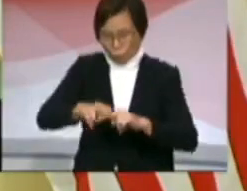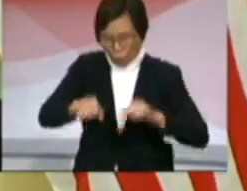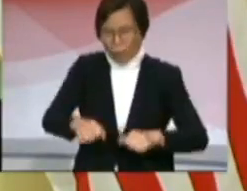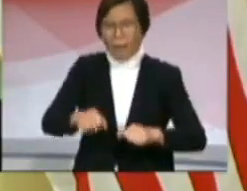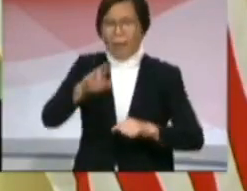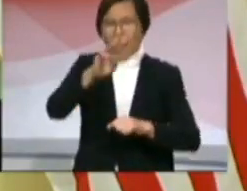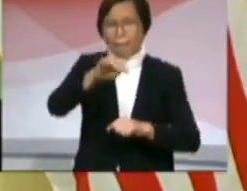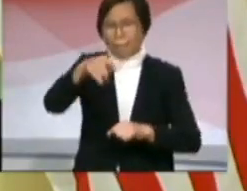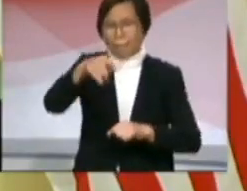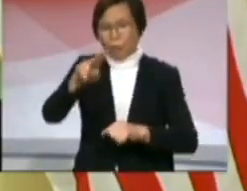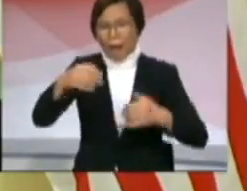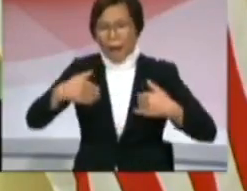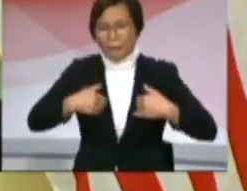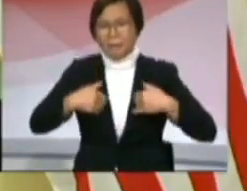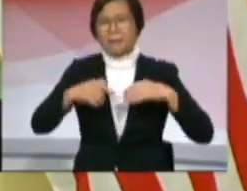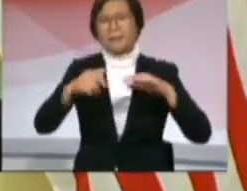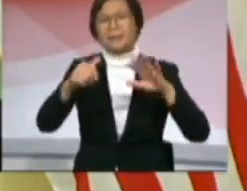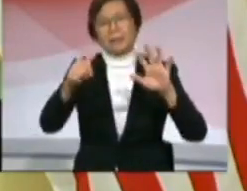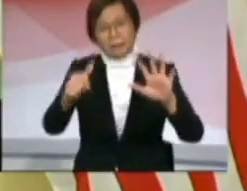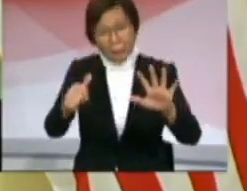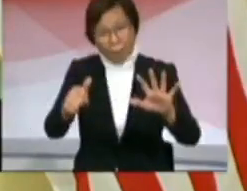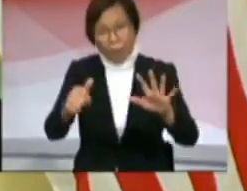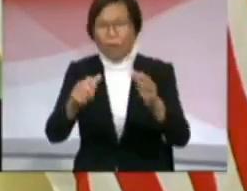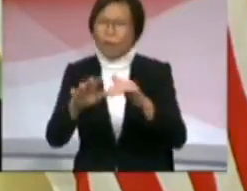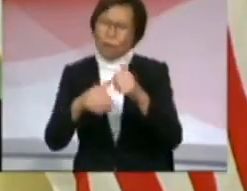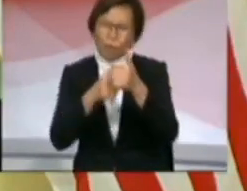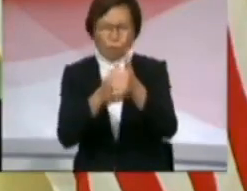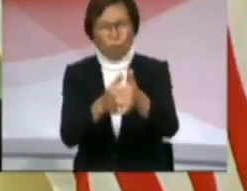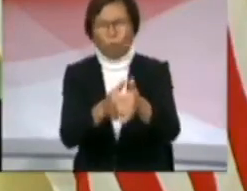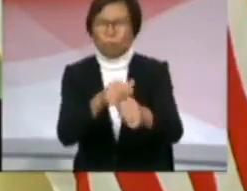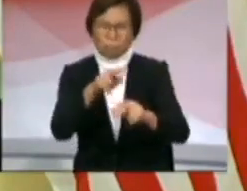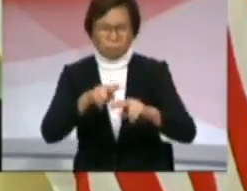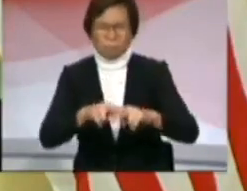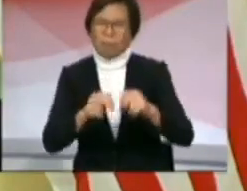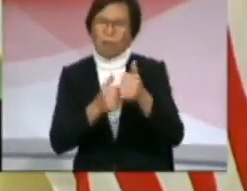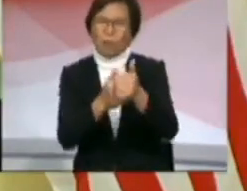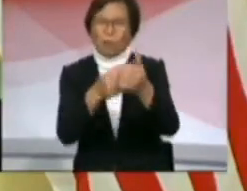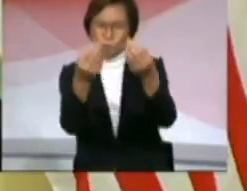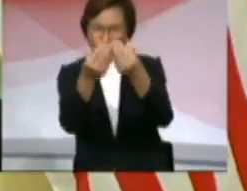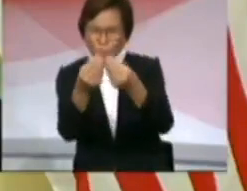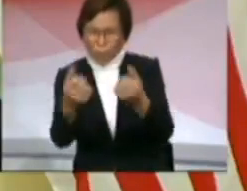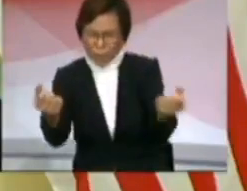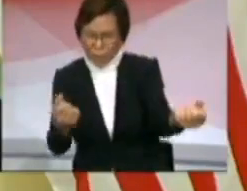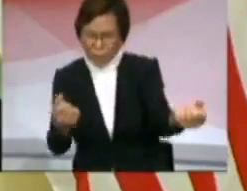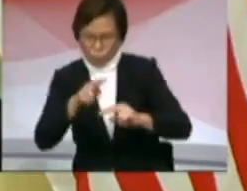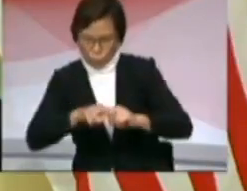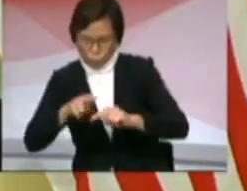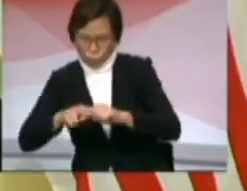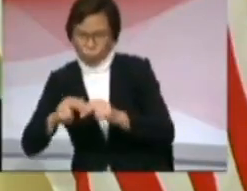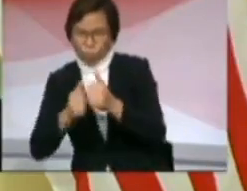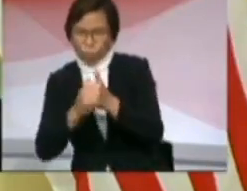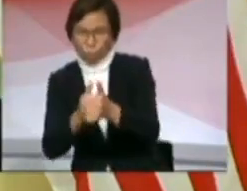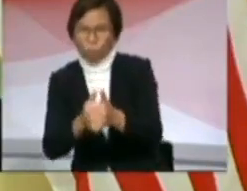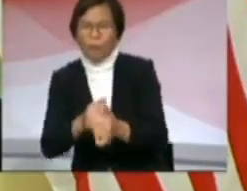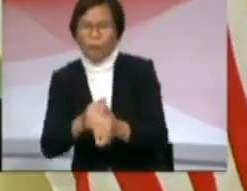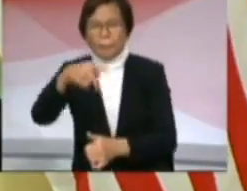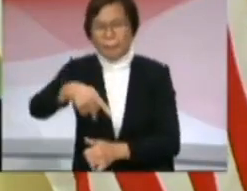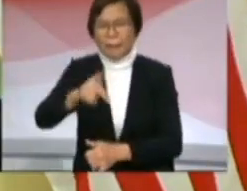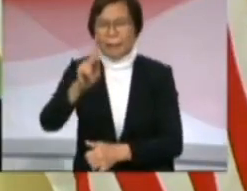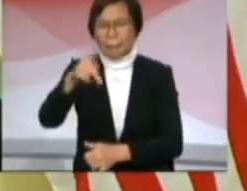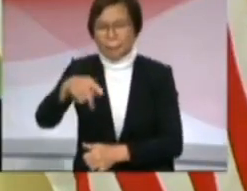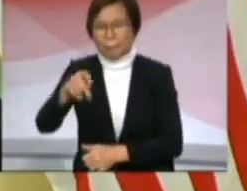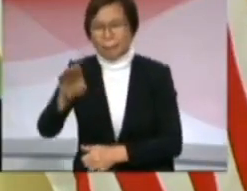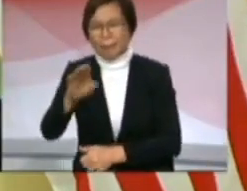maka mengikut jumlah kapasitinya 6 ataupun 7. Ini di PKPB